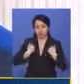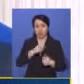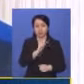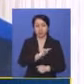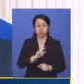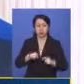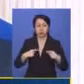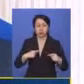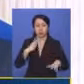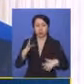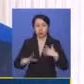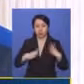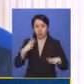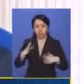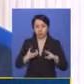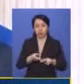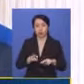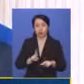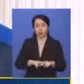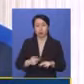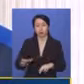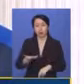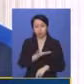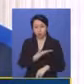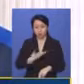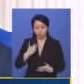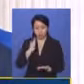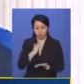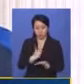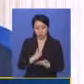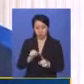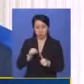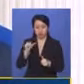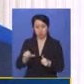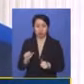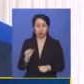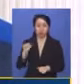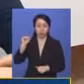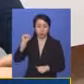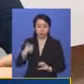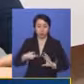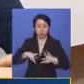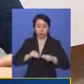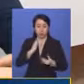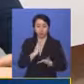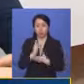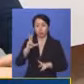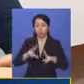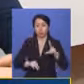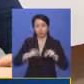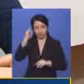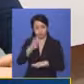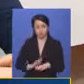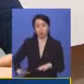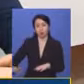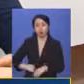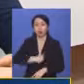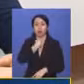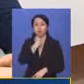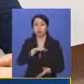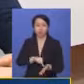тренеры. Поэтому у нас есть именно в тяжелой атлетике результаты. В чемпионате Республики Казахстан среди